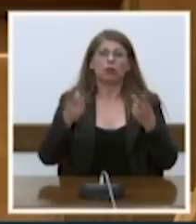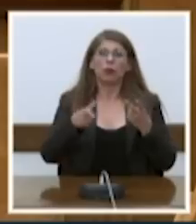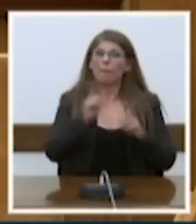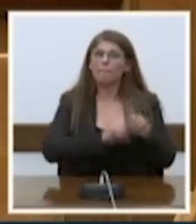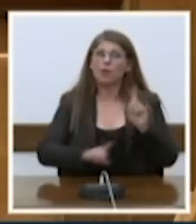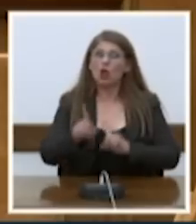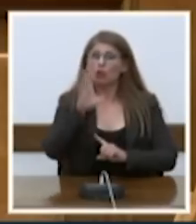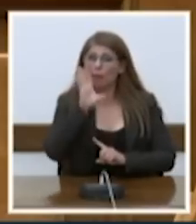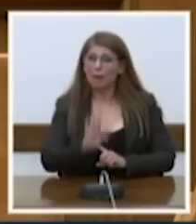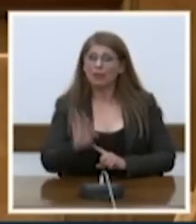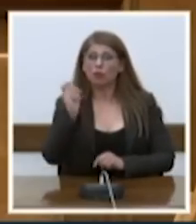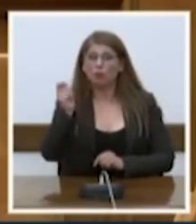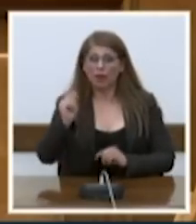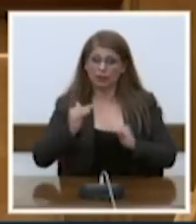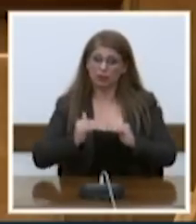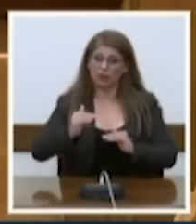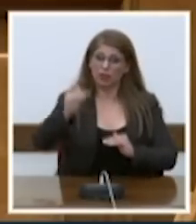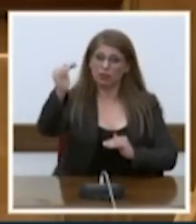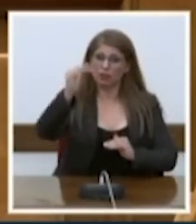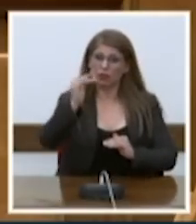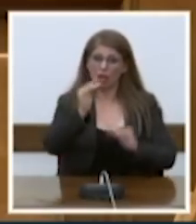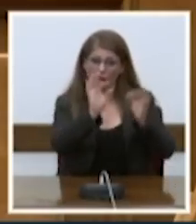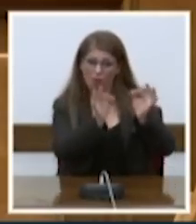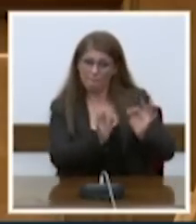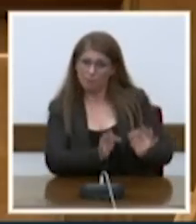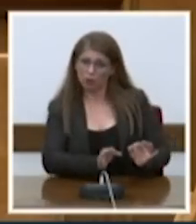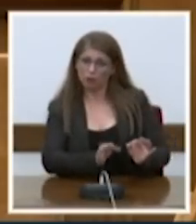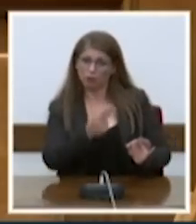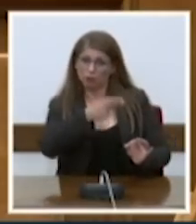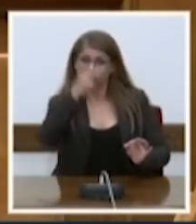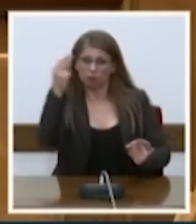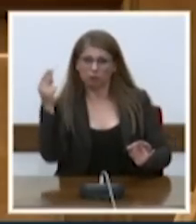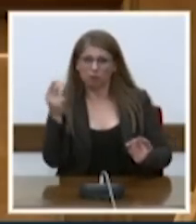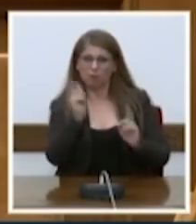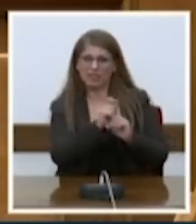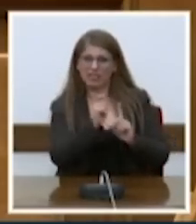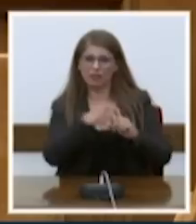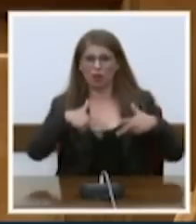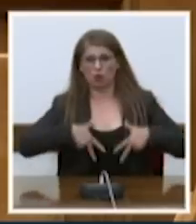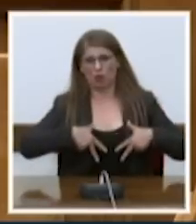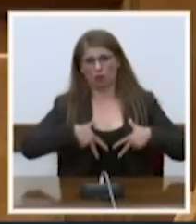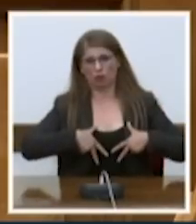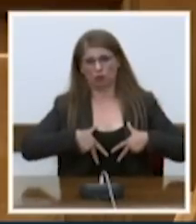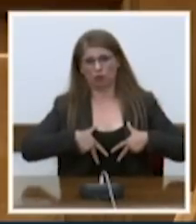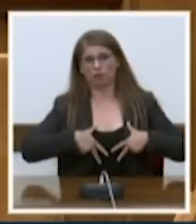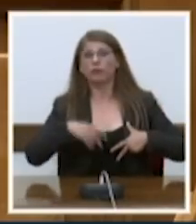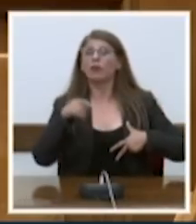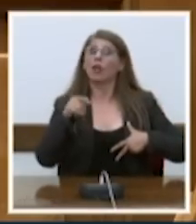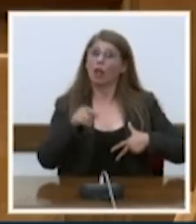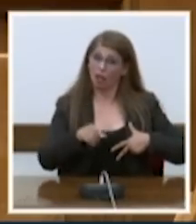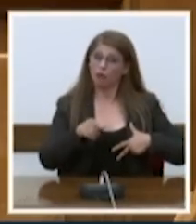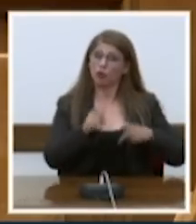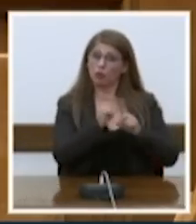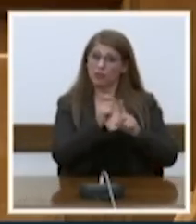πραγματικό πολιτικό και ταξικό αποτύπωμα του περιβόητου ψηφιακού κράτους, το οποίο,